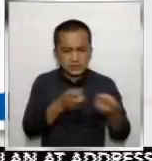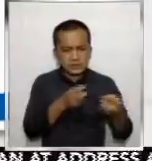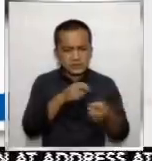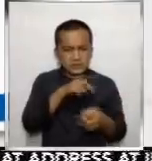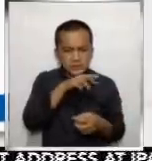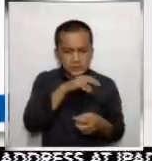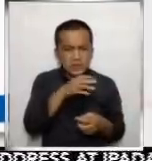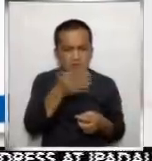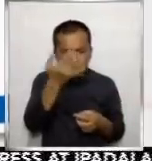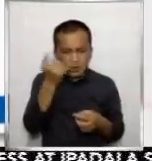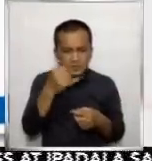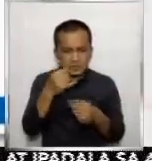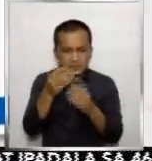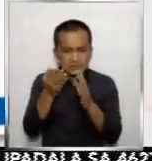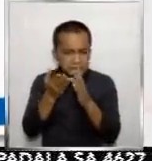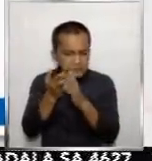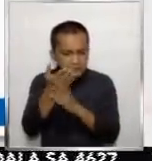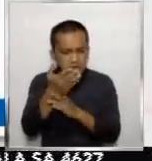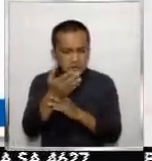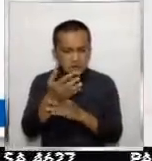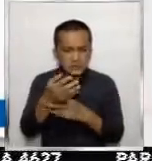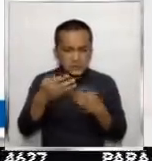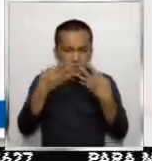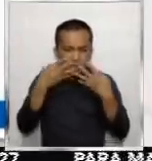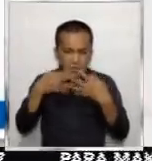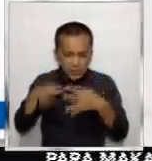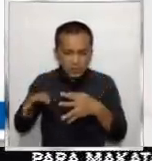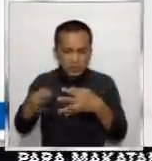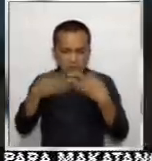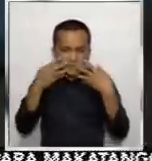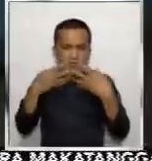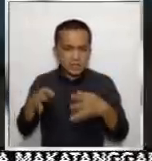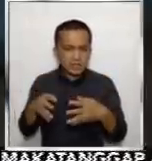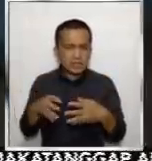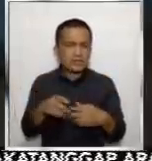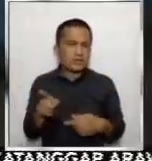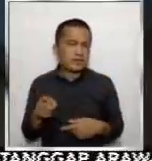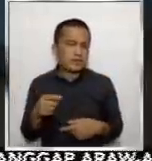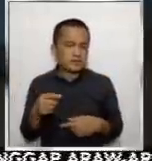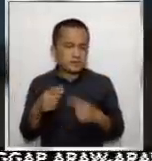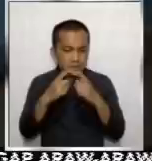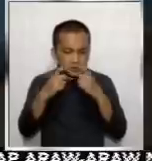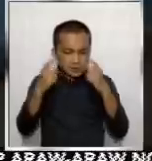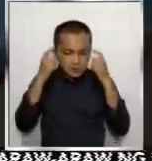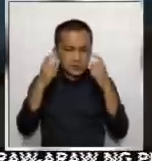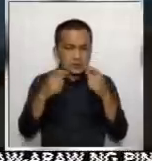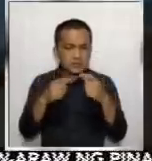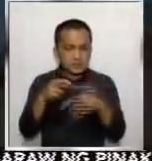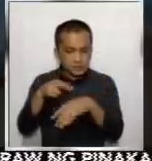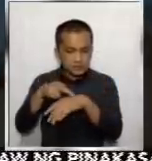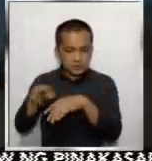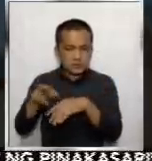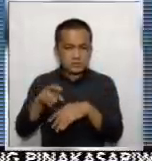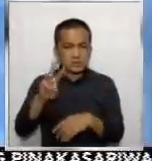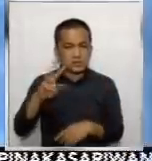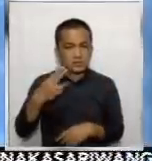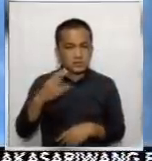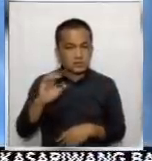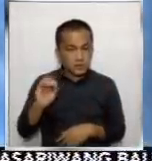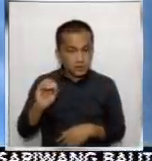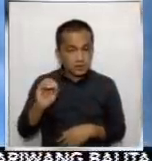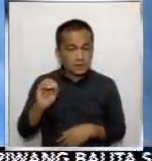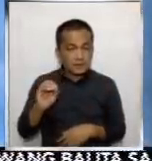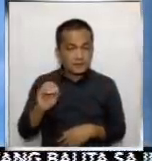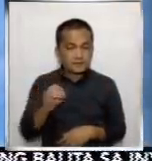nakakalabas daw dito ang ini-exhale na hangin at droplets ng may suot. Kaya ang nirerekomenda ng World Health Organization,